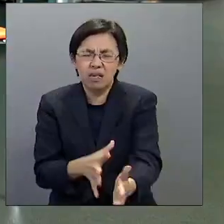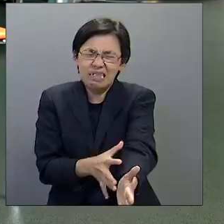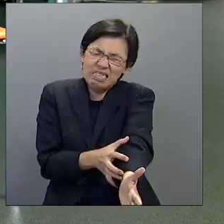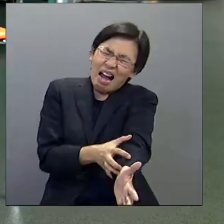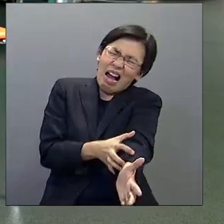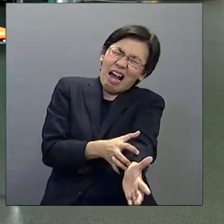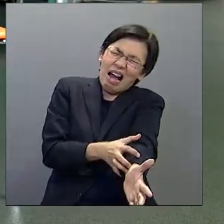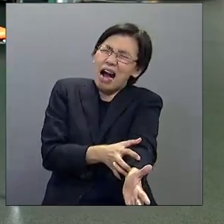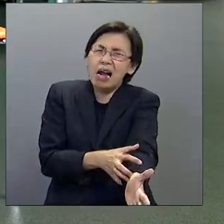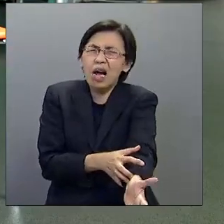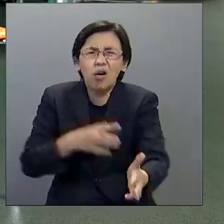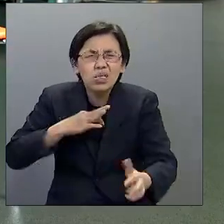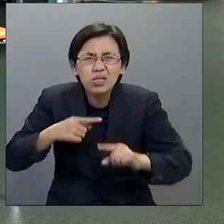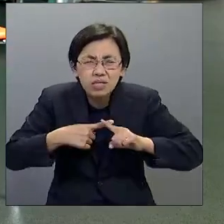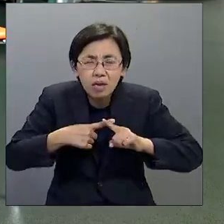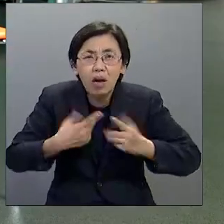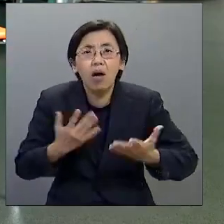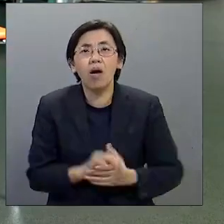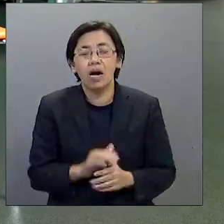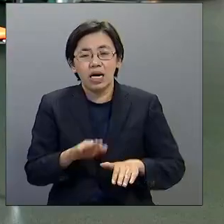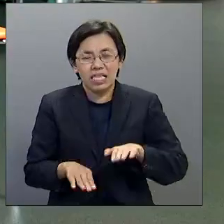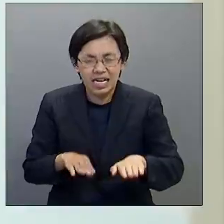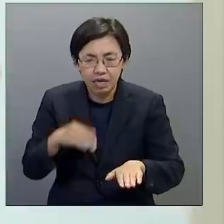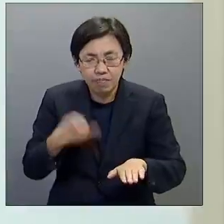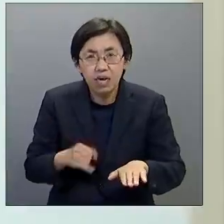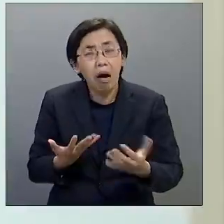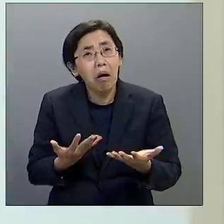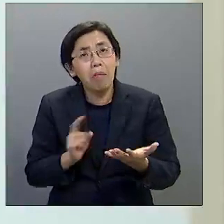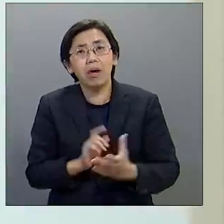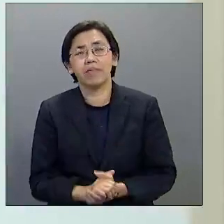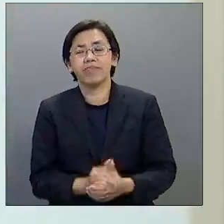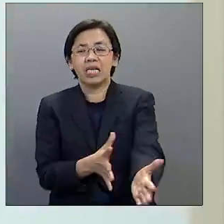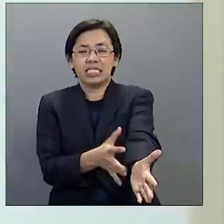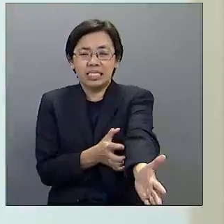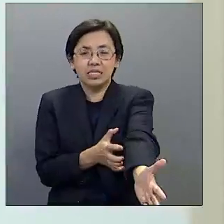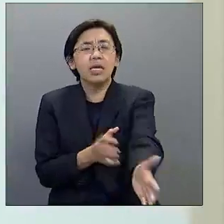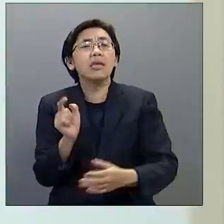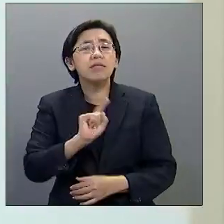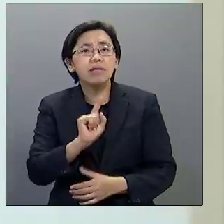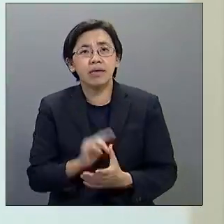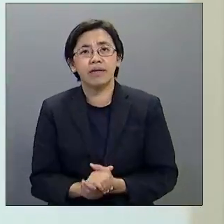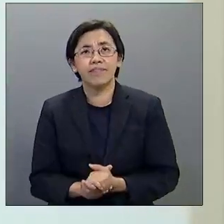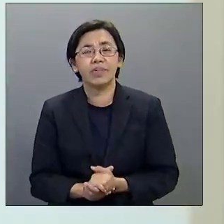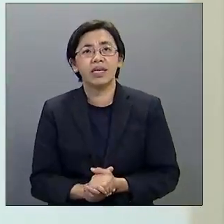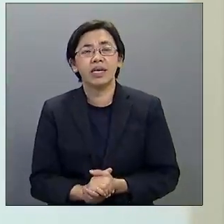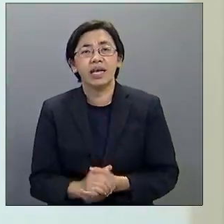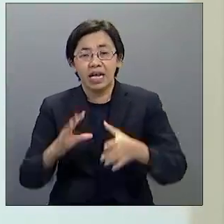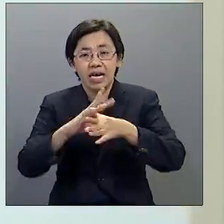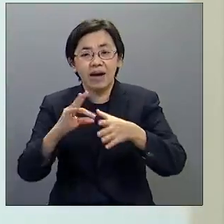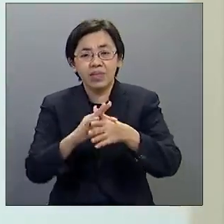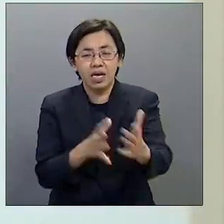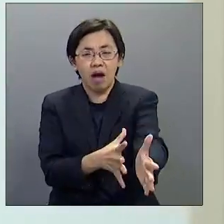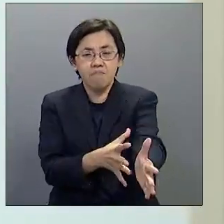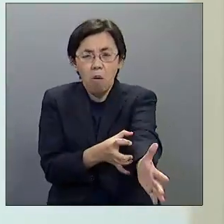มันเกี่ยวกับอะไรคะหรือวันนี้เราก้าวผิดขาออกจากบ้าน ตะคริวคืออะไรตะคริวมันคือภาวะที่กล้ามเนื้อค่ะหดเ